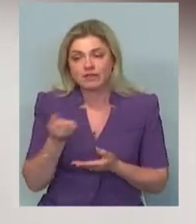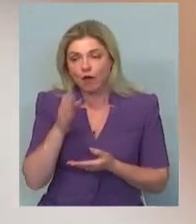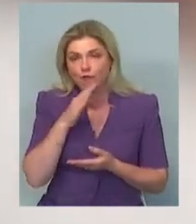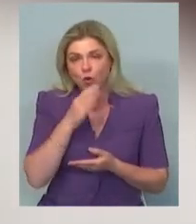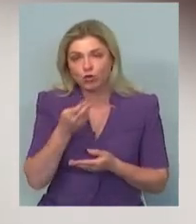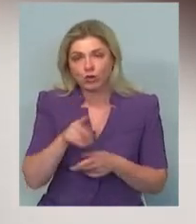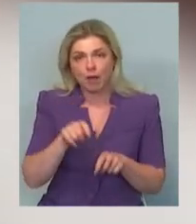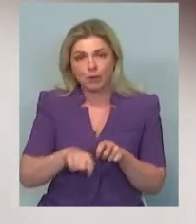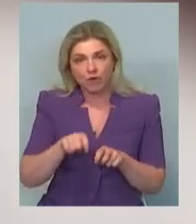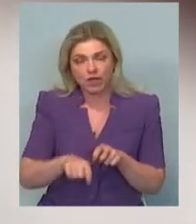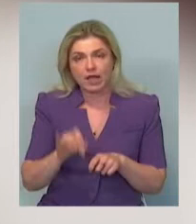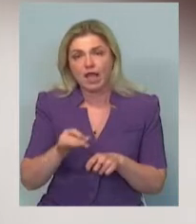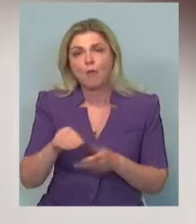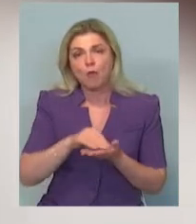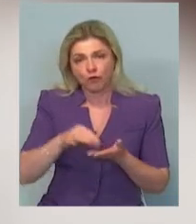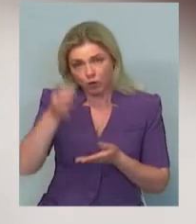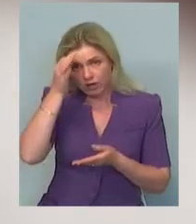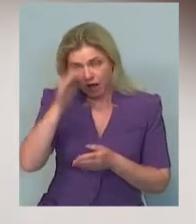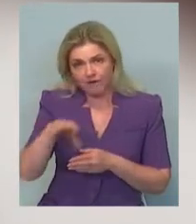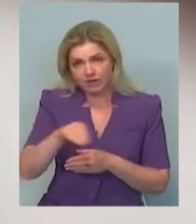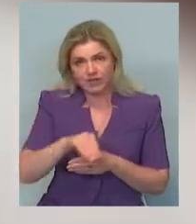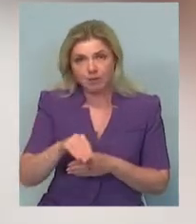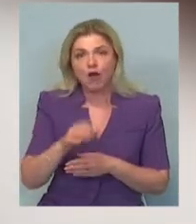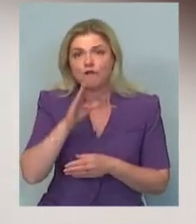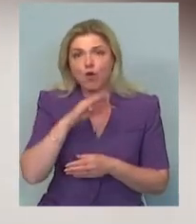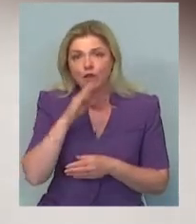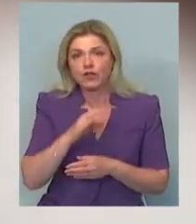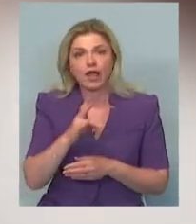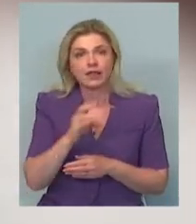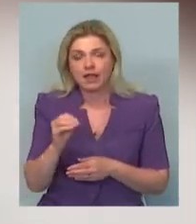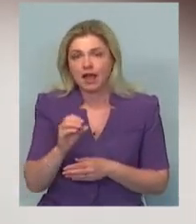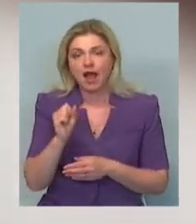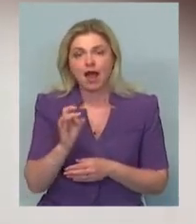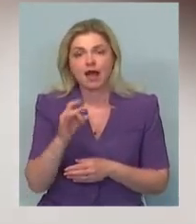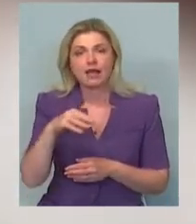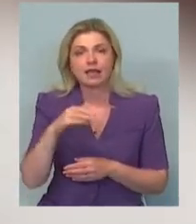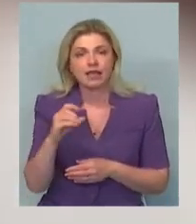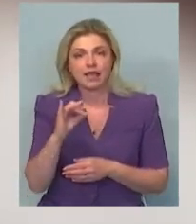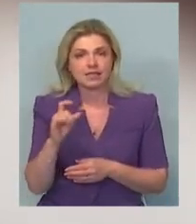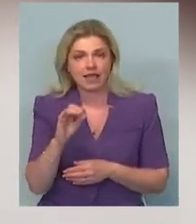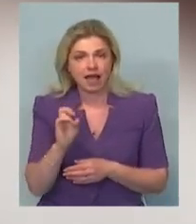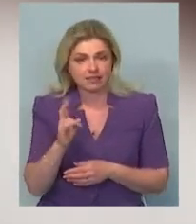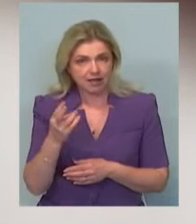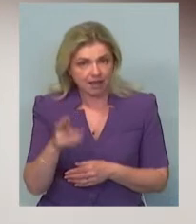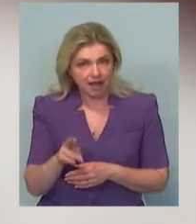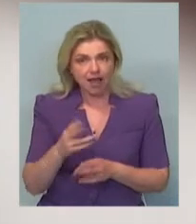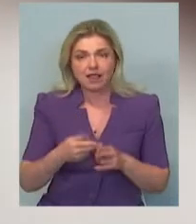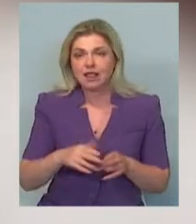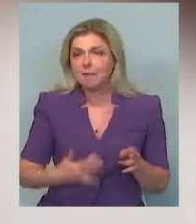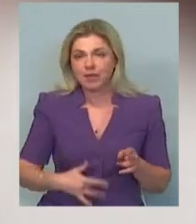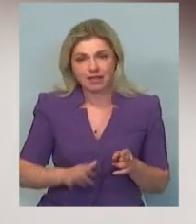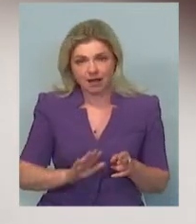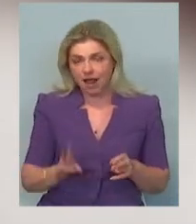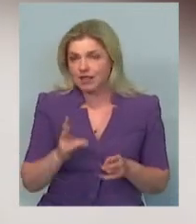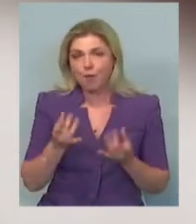іншого боку, ще раз нагадую всім вам, вода з фонтану не артезіанська. Це не мінералка і навіть не просто вода з-під